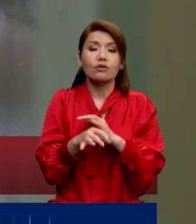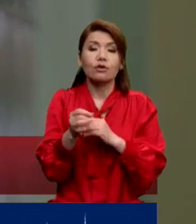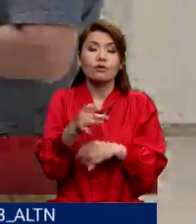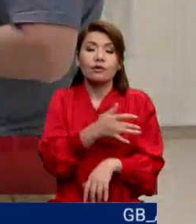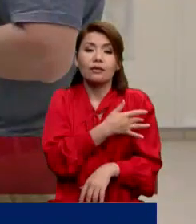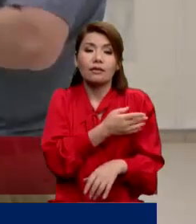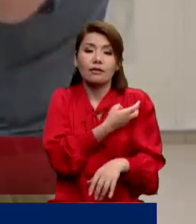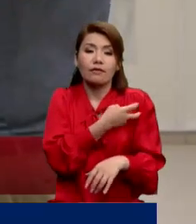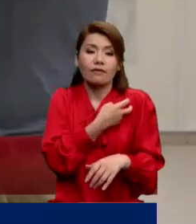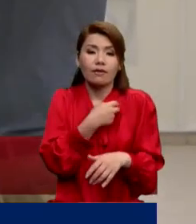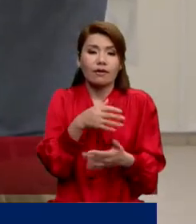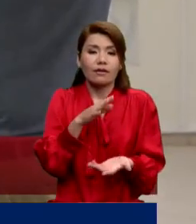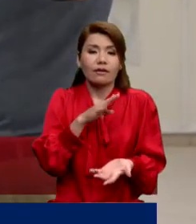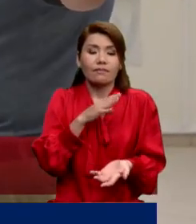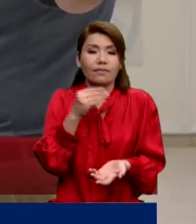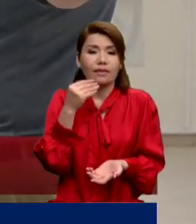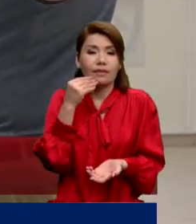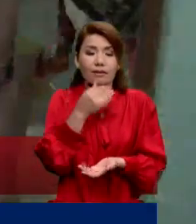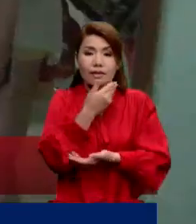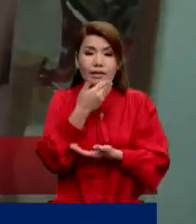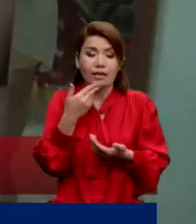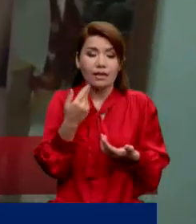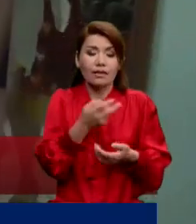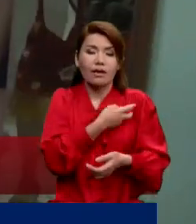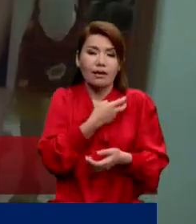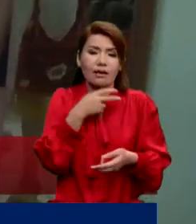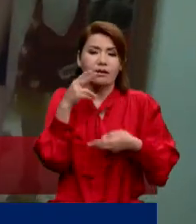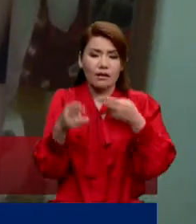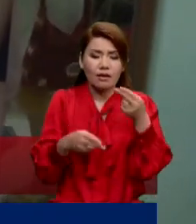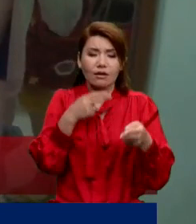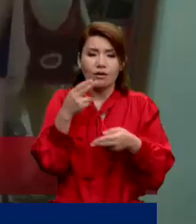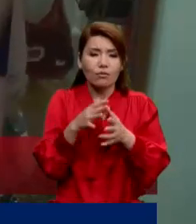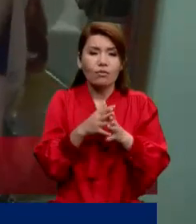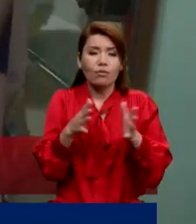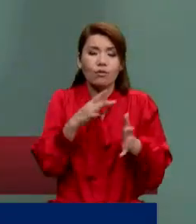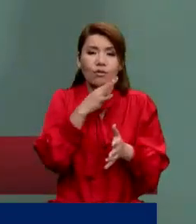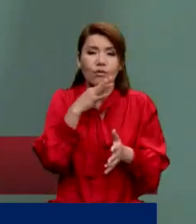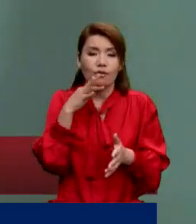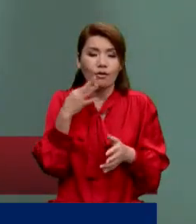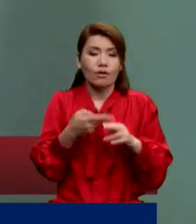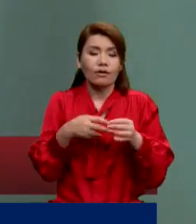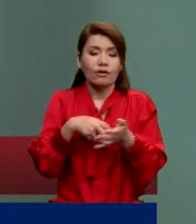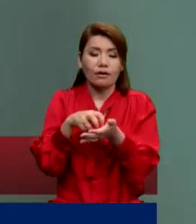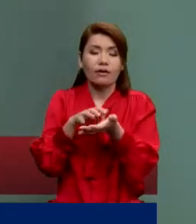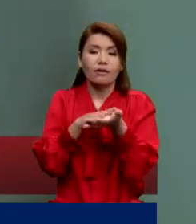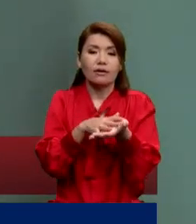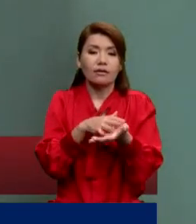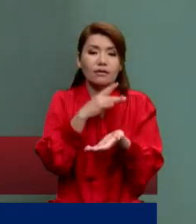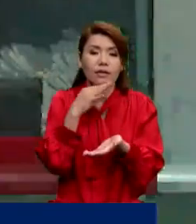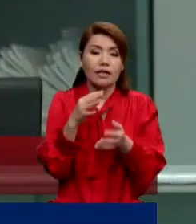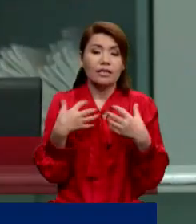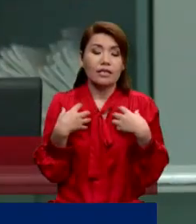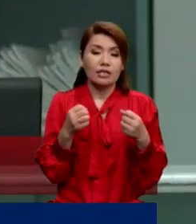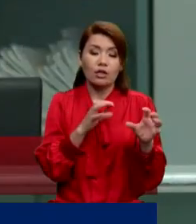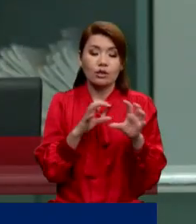қызметтерге көңілі толмайтынын айтқан. Дәрігерлердің үстінен шағым түсіруде соңғы жылдары жиілеп кетіпті. Денсаулық сақтау